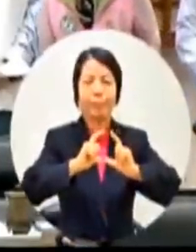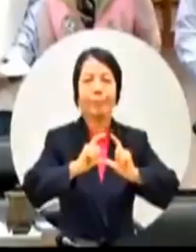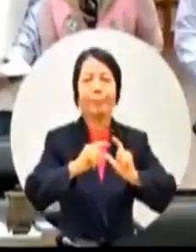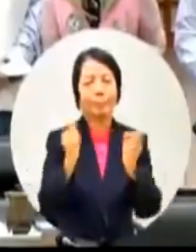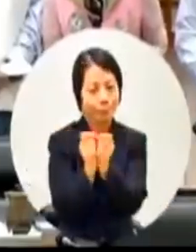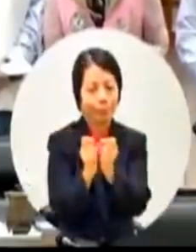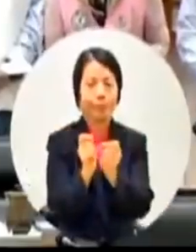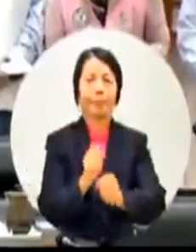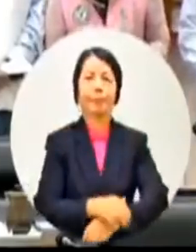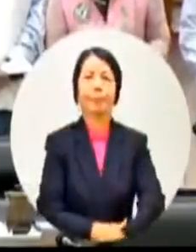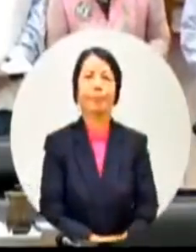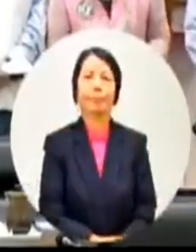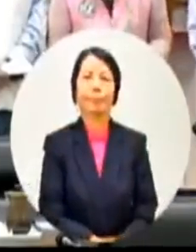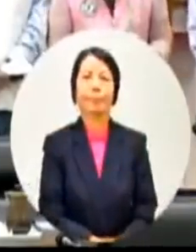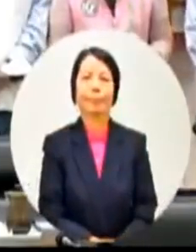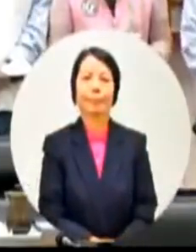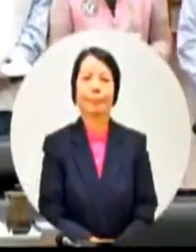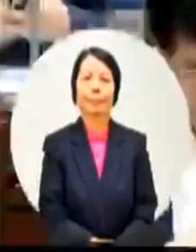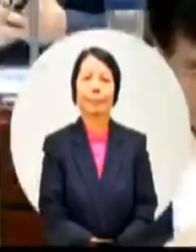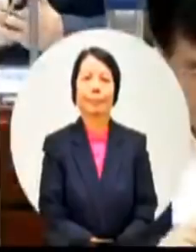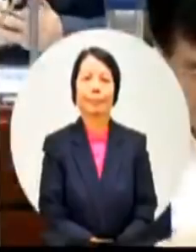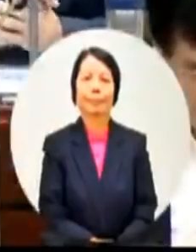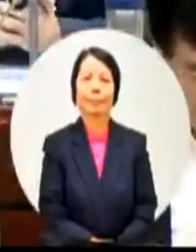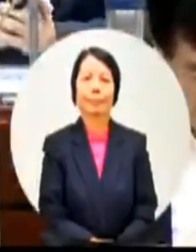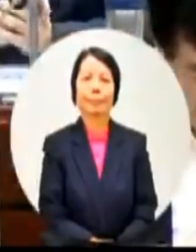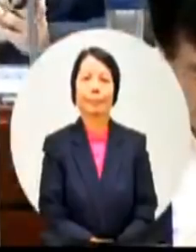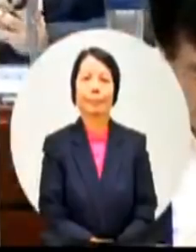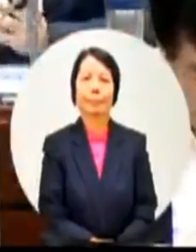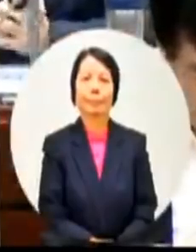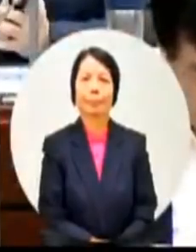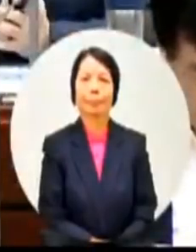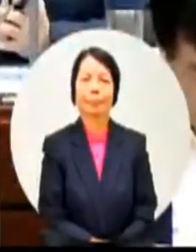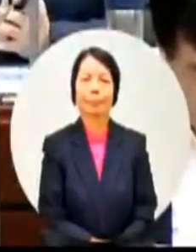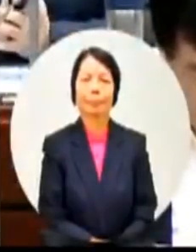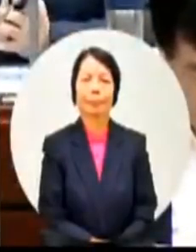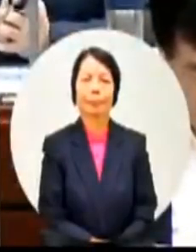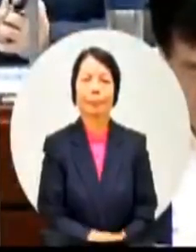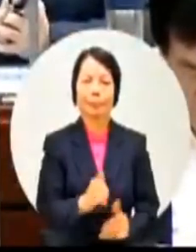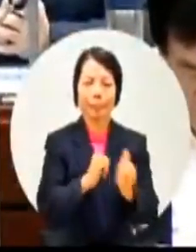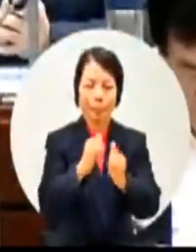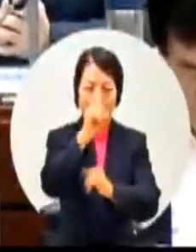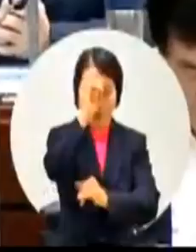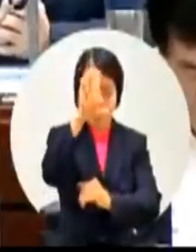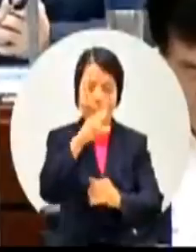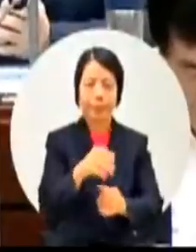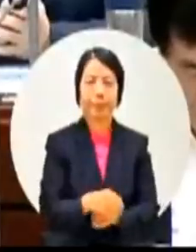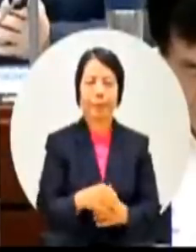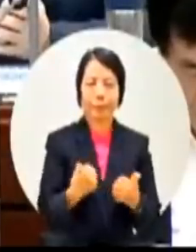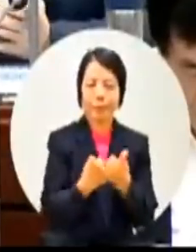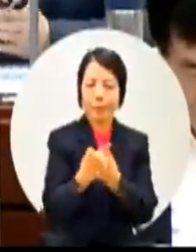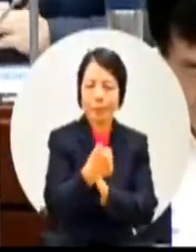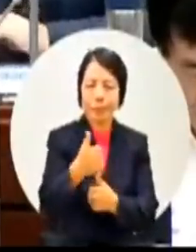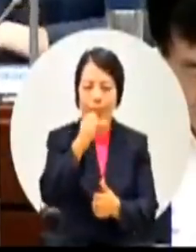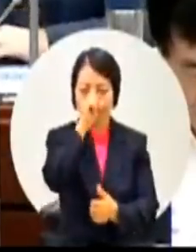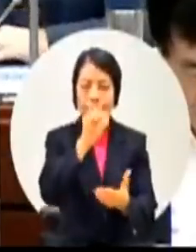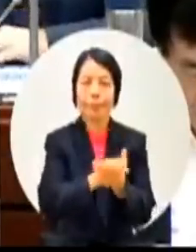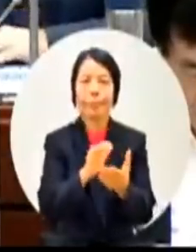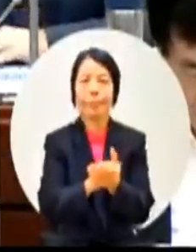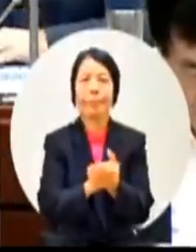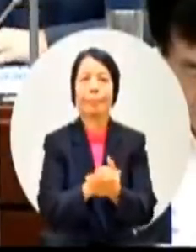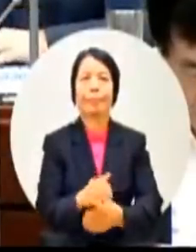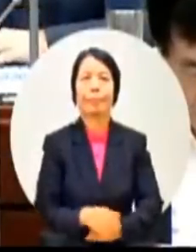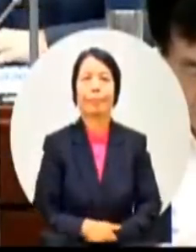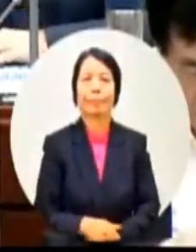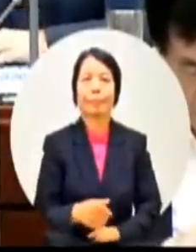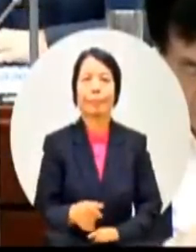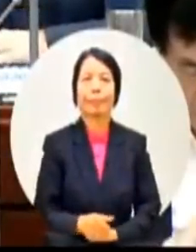谢谢韩总召，各位民进党的议员好朋友，各位议员女士先生，市府团队，我本人在竞